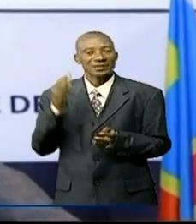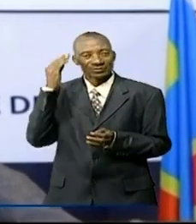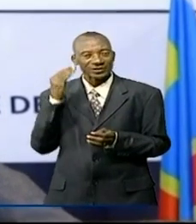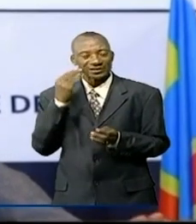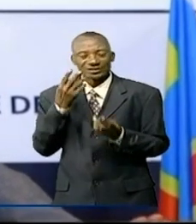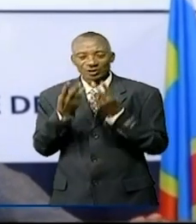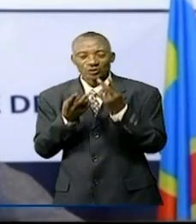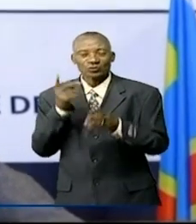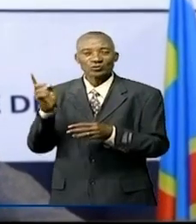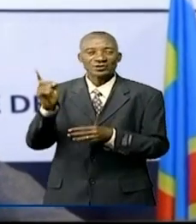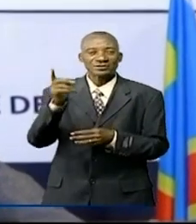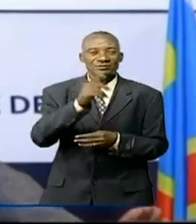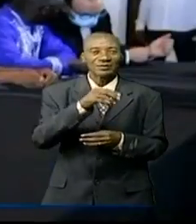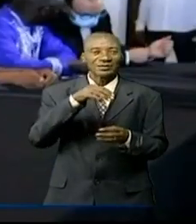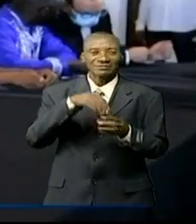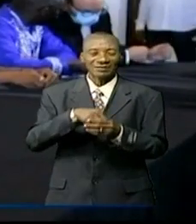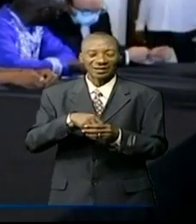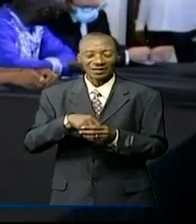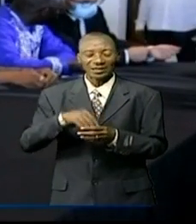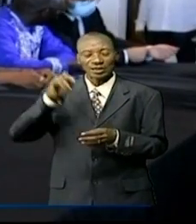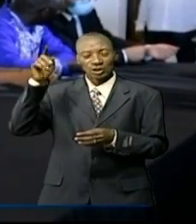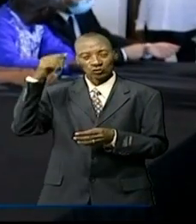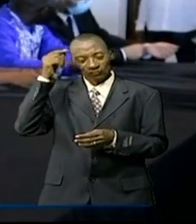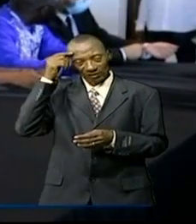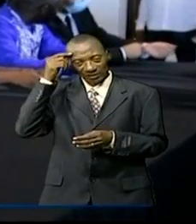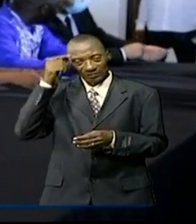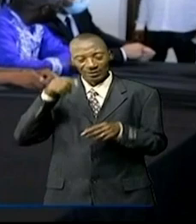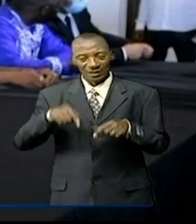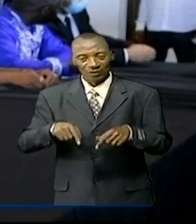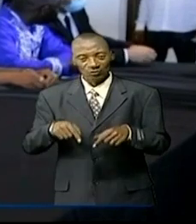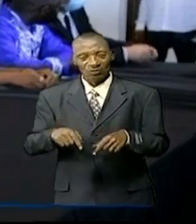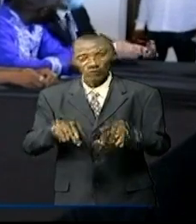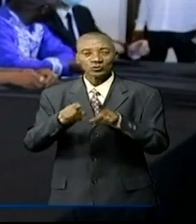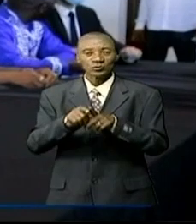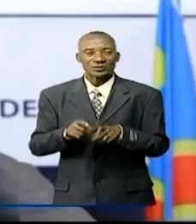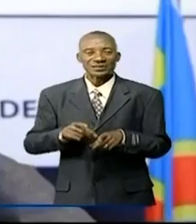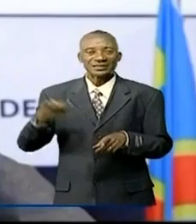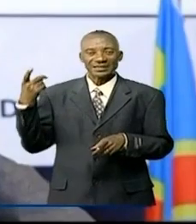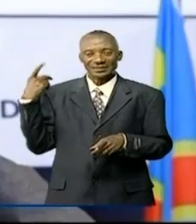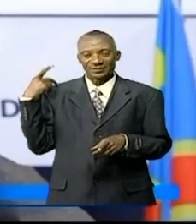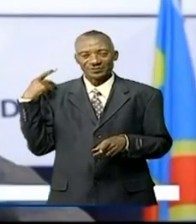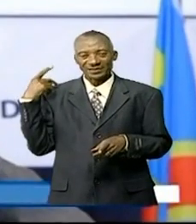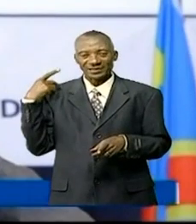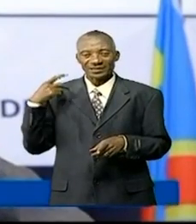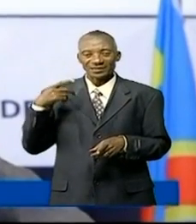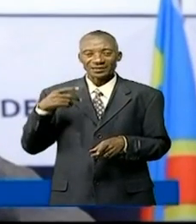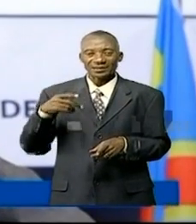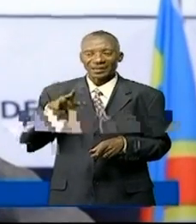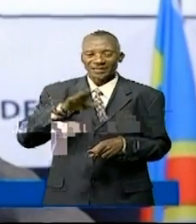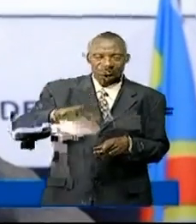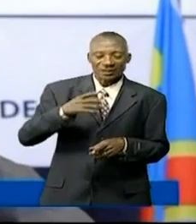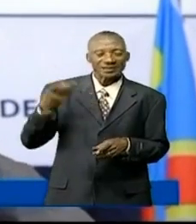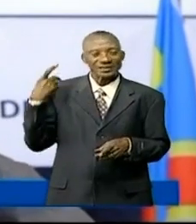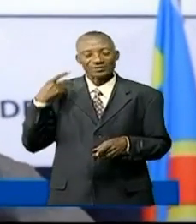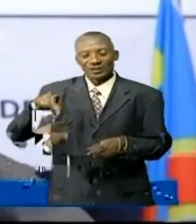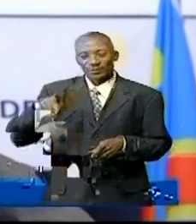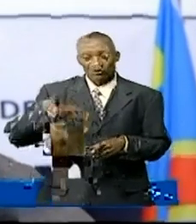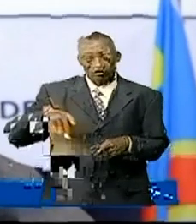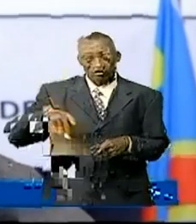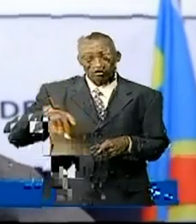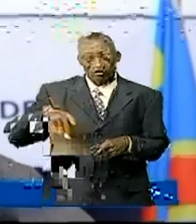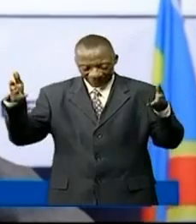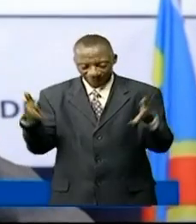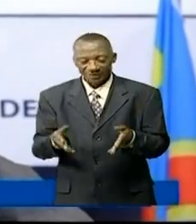Tourisme au gouvernement Samalou Kondé, en présence des élus nationaux et provinciaux. Que c'est le moment de faire la paix, vice-versa.